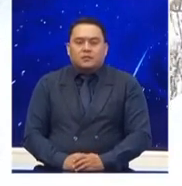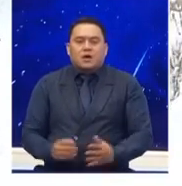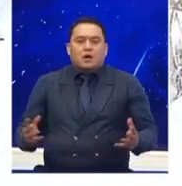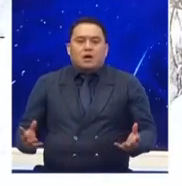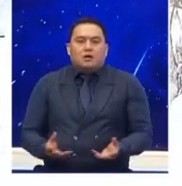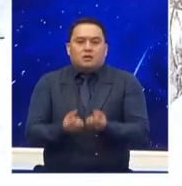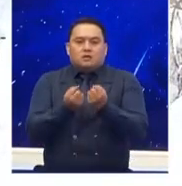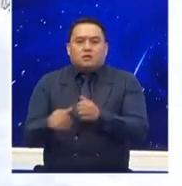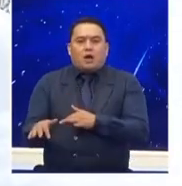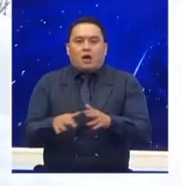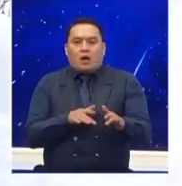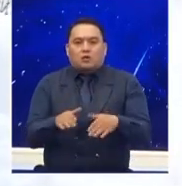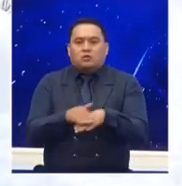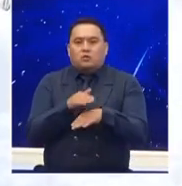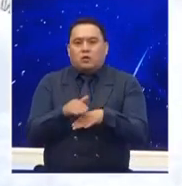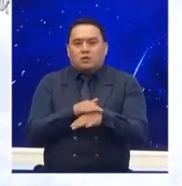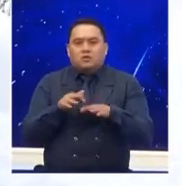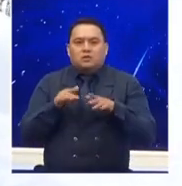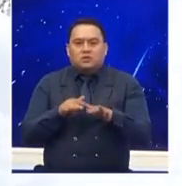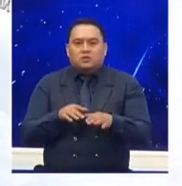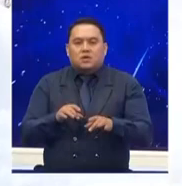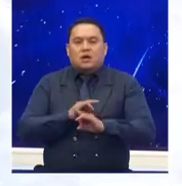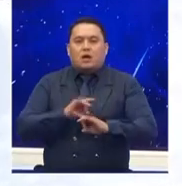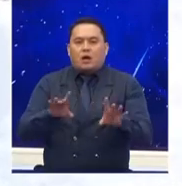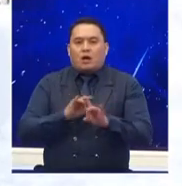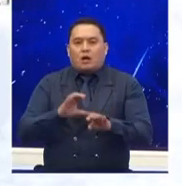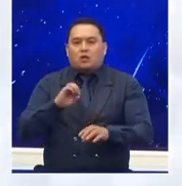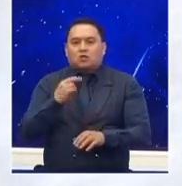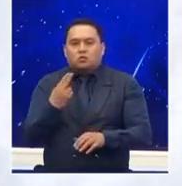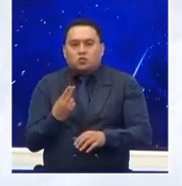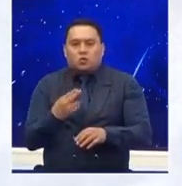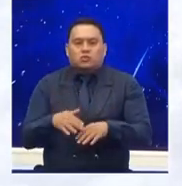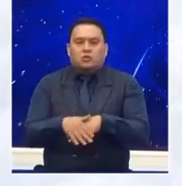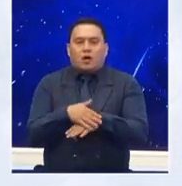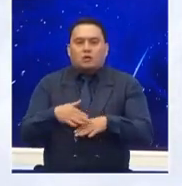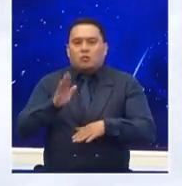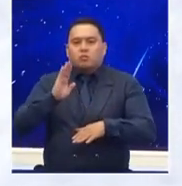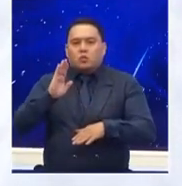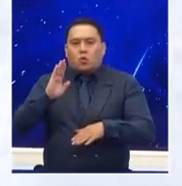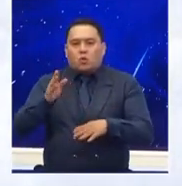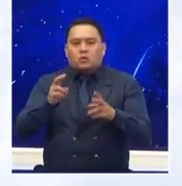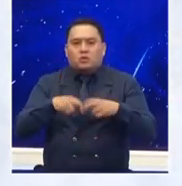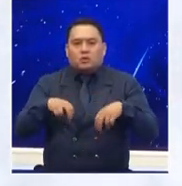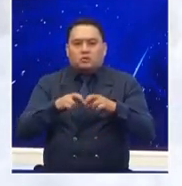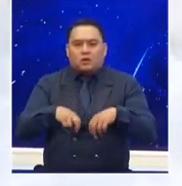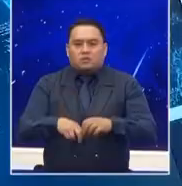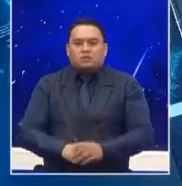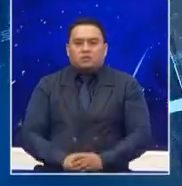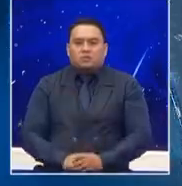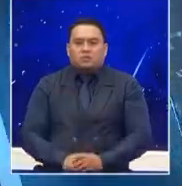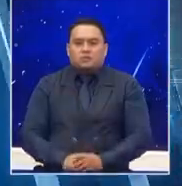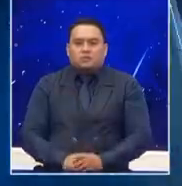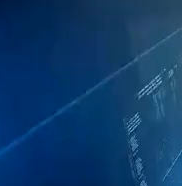Құтқарушылар аталған акция аясында игілікті істер атқарыла беретінін айтады. Әлеуметтік осал топтарға алдағы уақытта да қарайласпақ. Медет